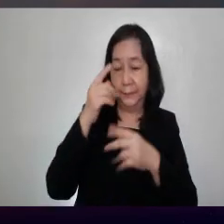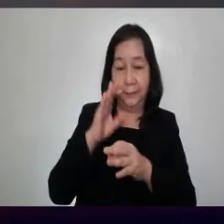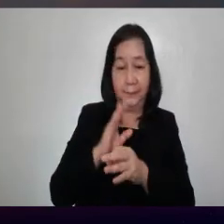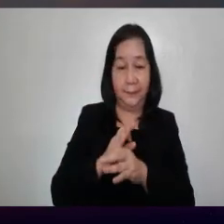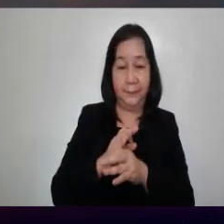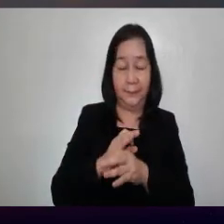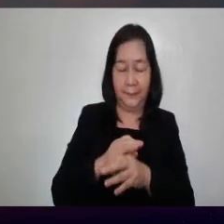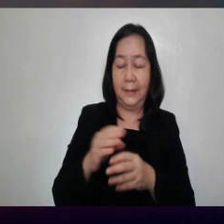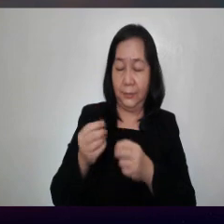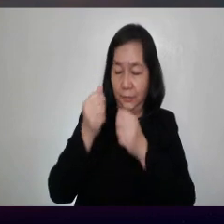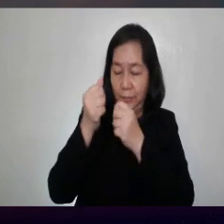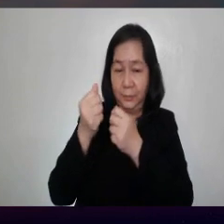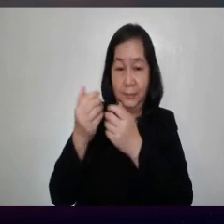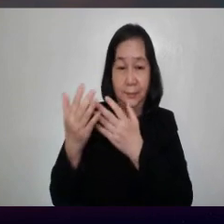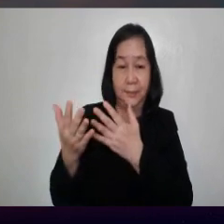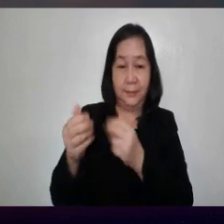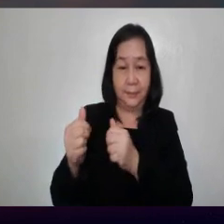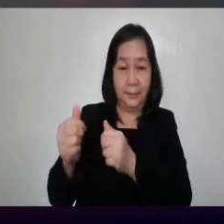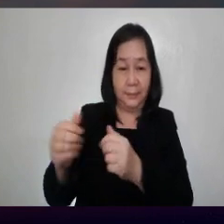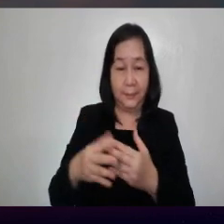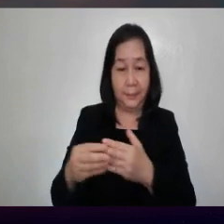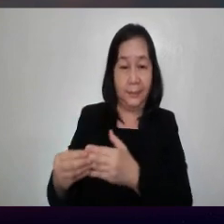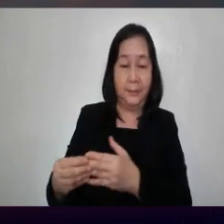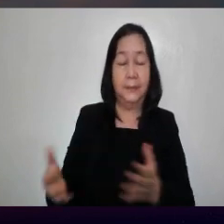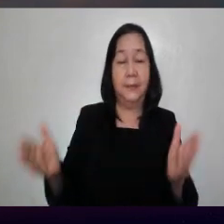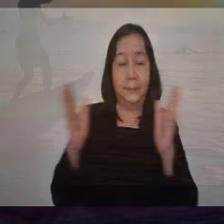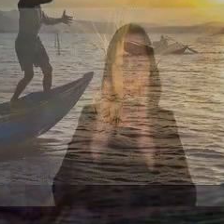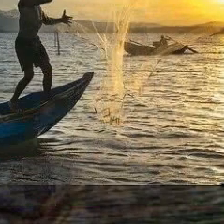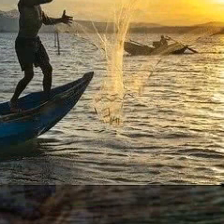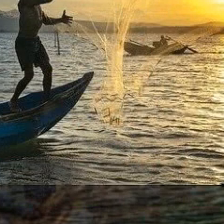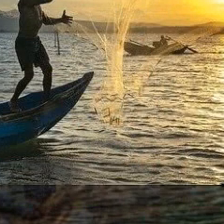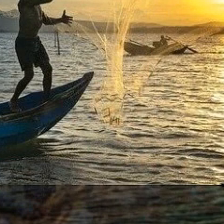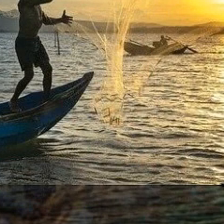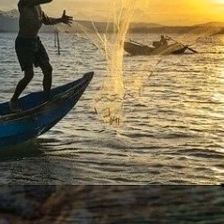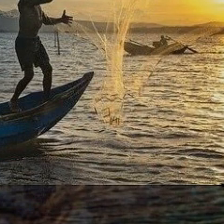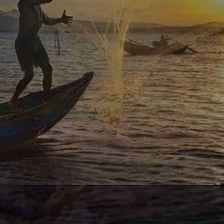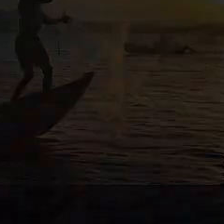pananampalataya at sundan ang kanyang gabay. Amen.